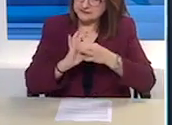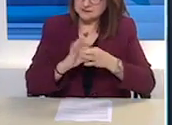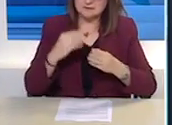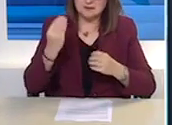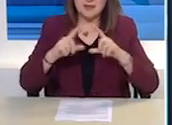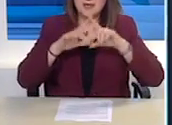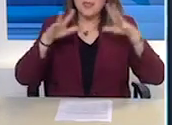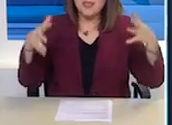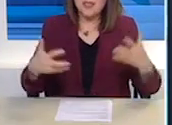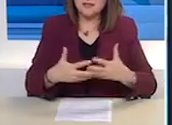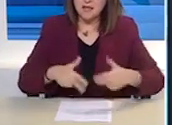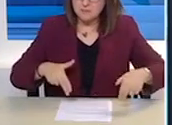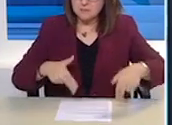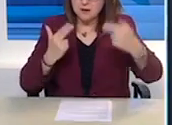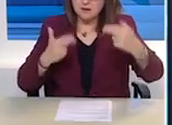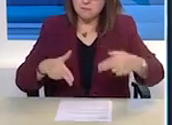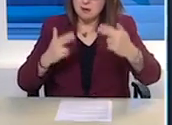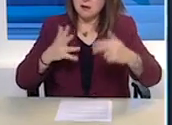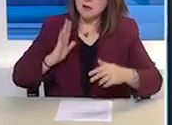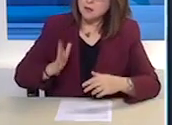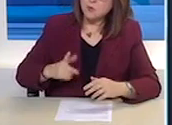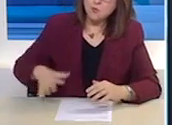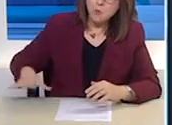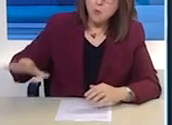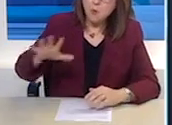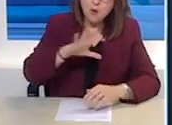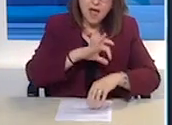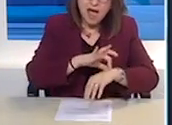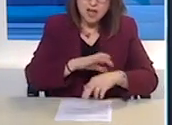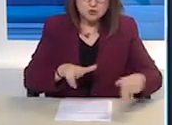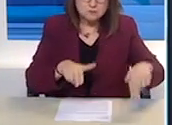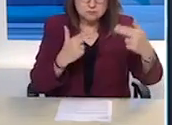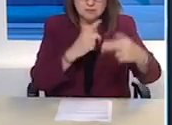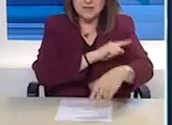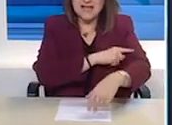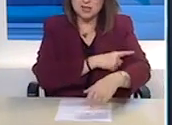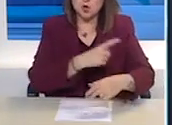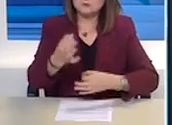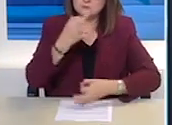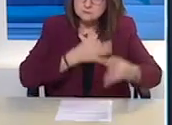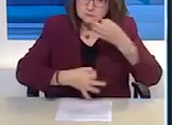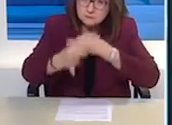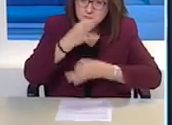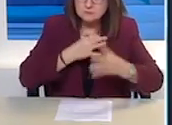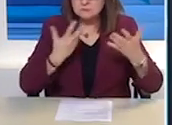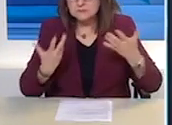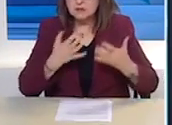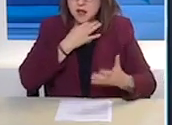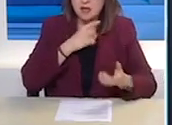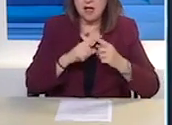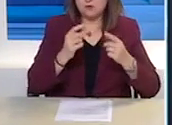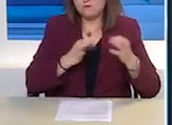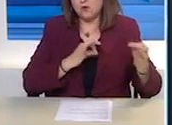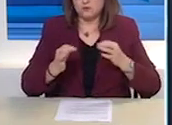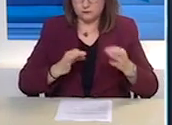μπορούν, αν επιθυμούν, να τη χρησιμοποιήσουν όσοι ασθενείς νοσούν και χρειάζονται υποστήριξη. Θα ήθελα να τονίσω ότι